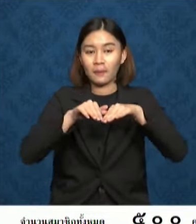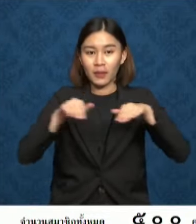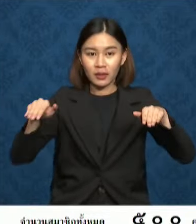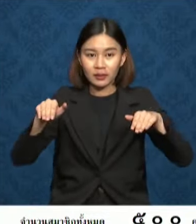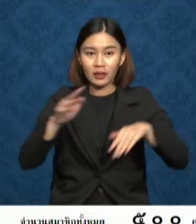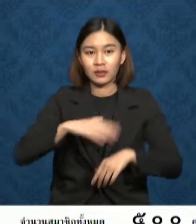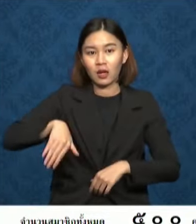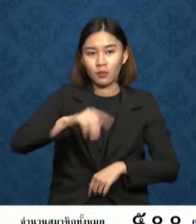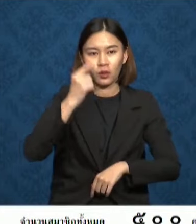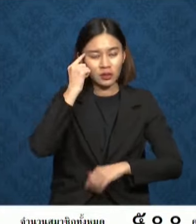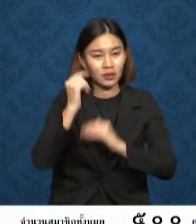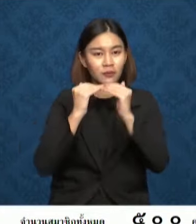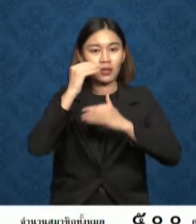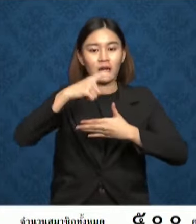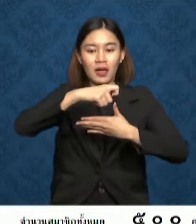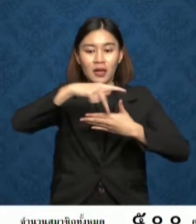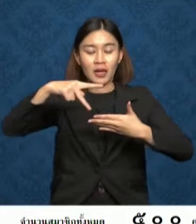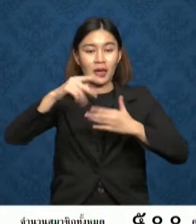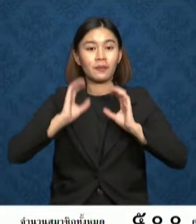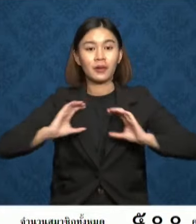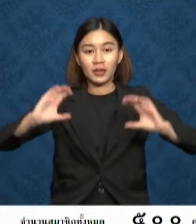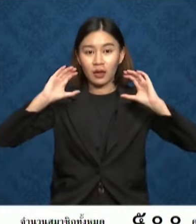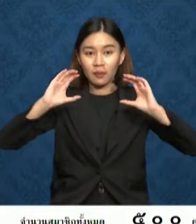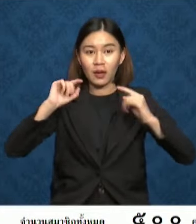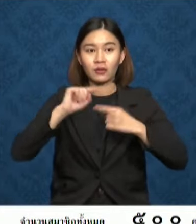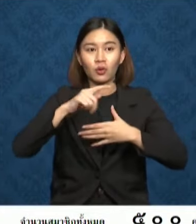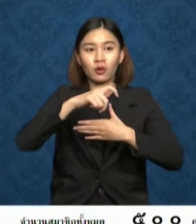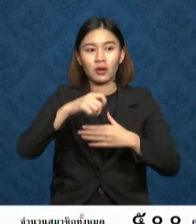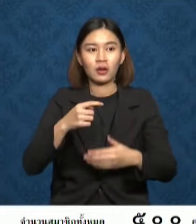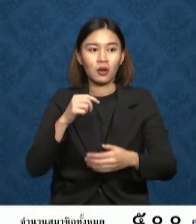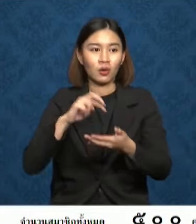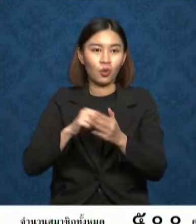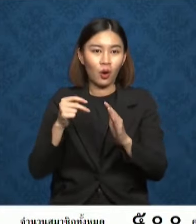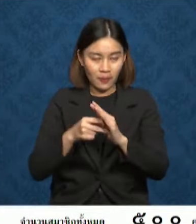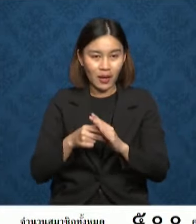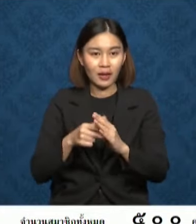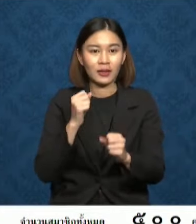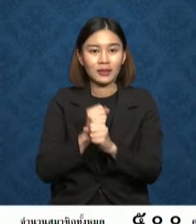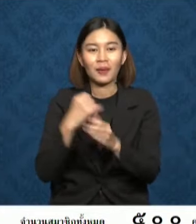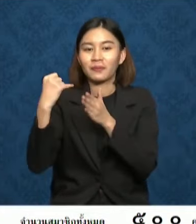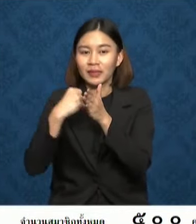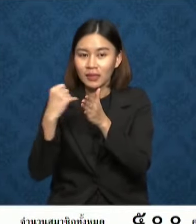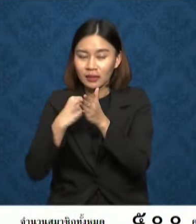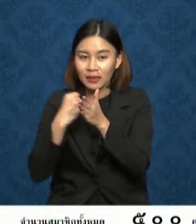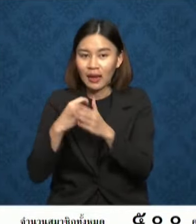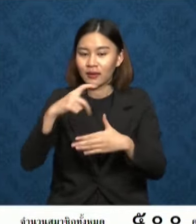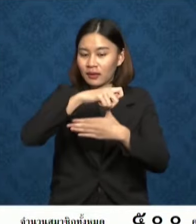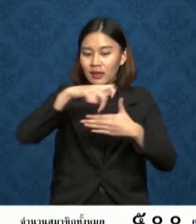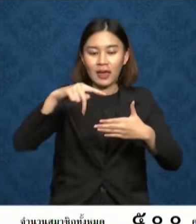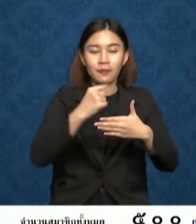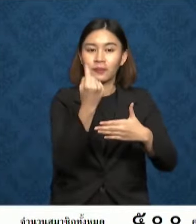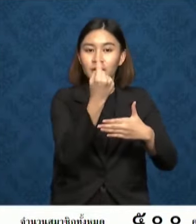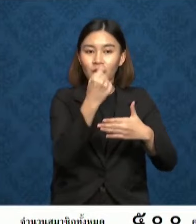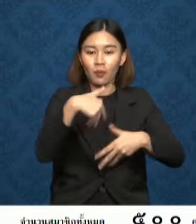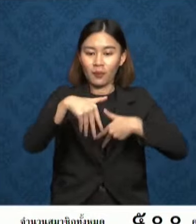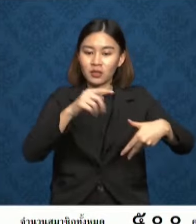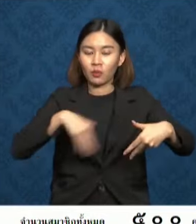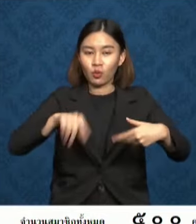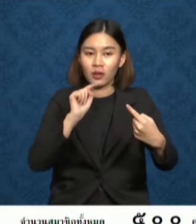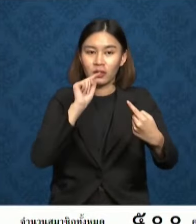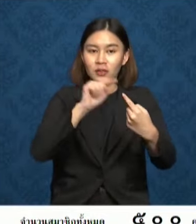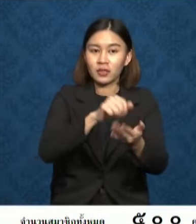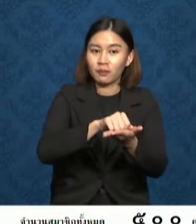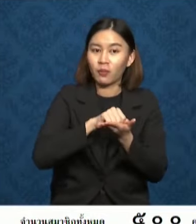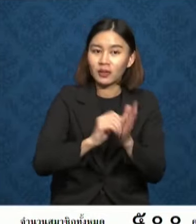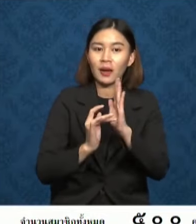ที่ เราคจะพัฒนาแปทางรฐให้เป็ทางรฐของประชาชจิงๆ นะครัให้เป็แแอเดียว ที่ประชาชนสามารถเข้าถ